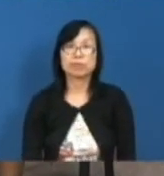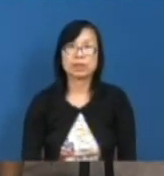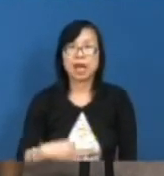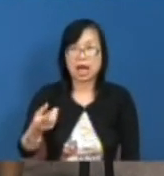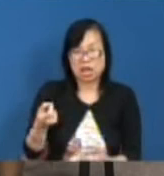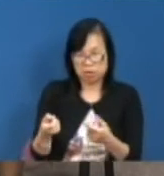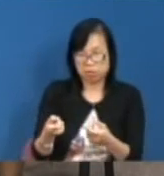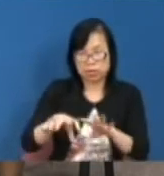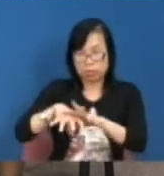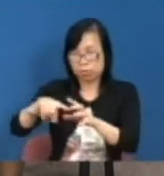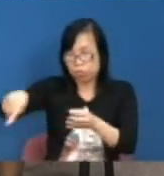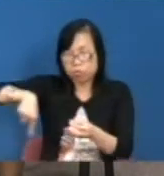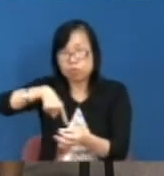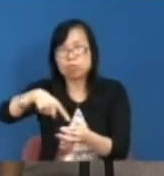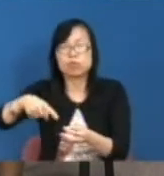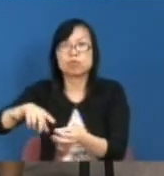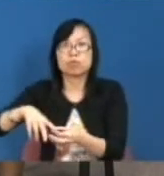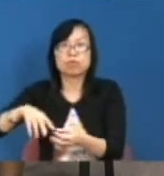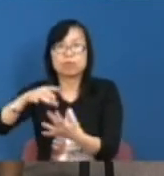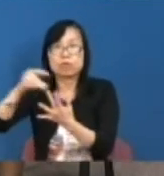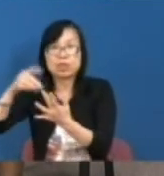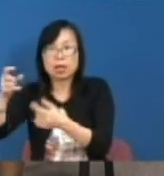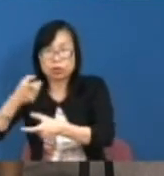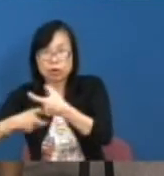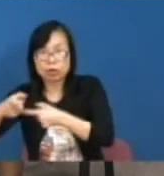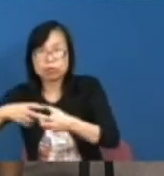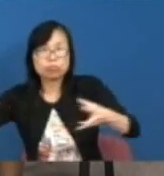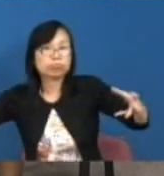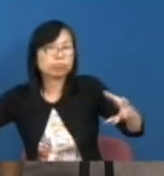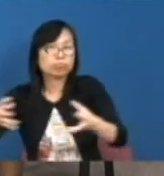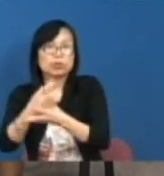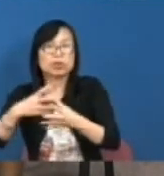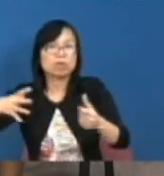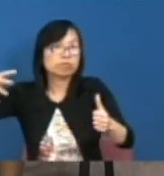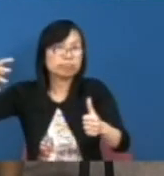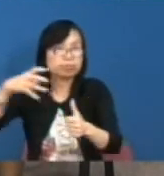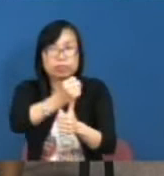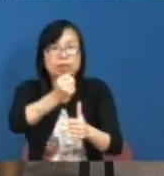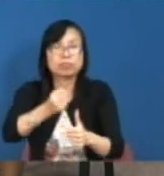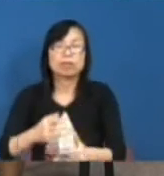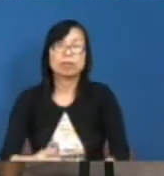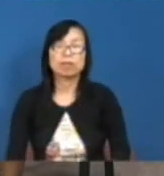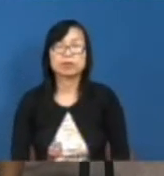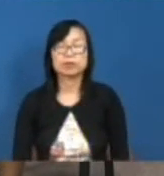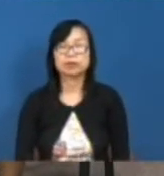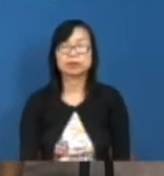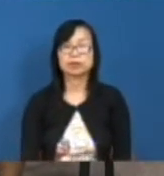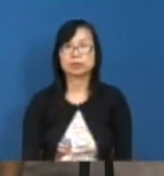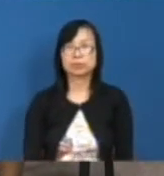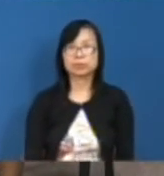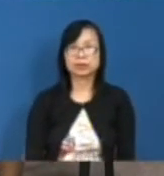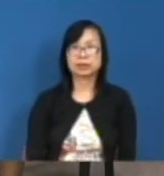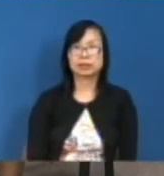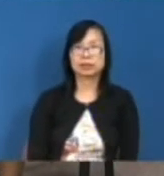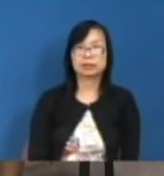選舉底下，財團壟斷、共產黨指揮的金融地產資本主義，令到